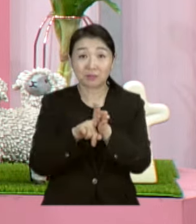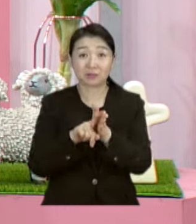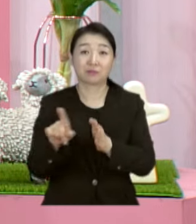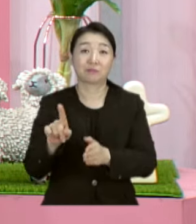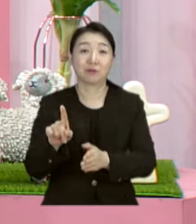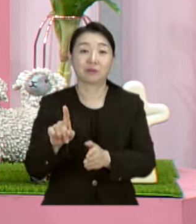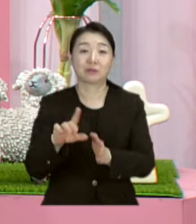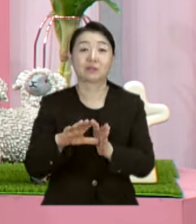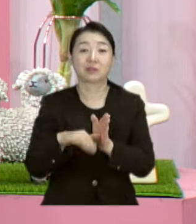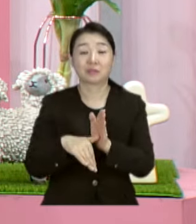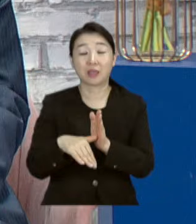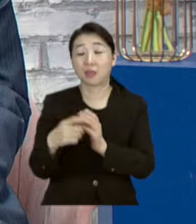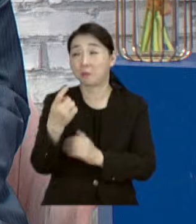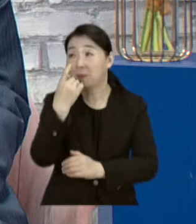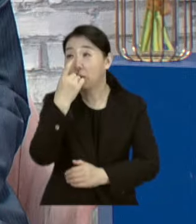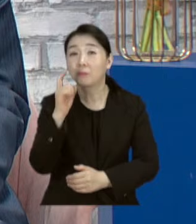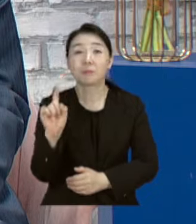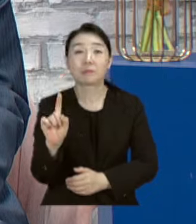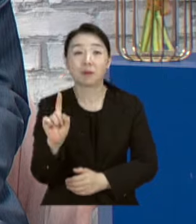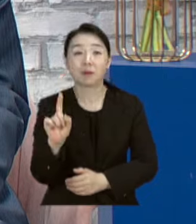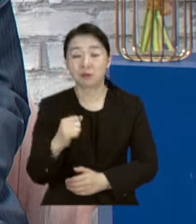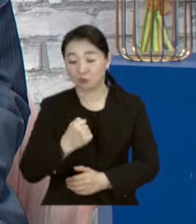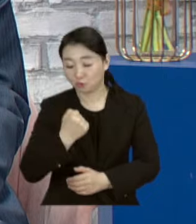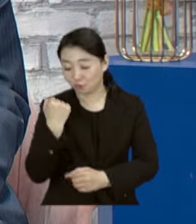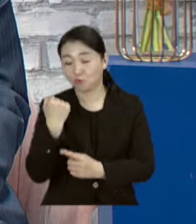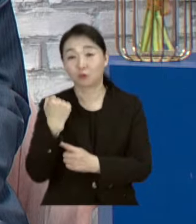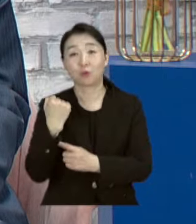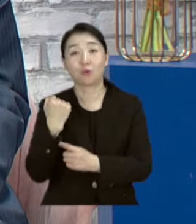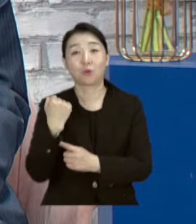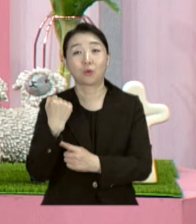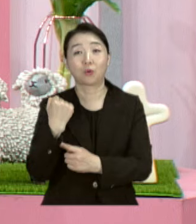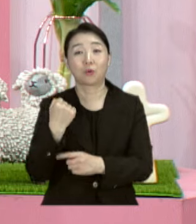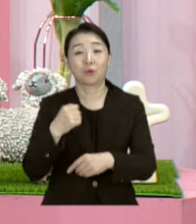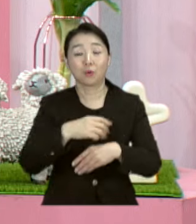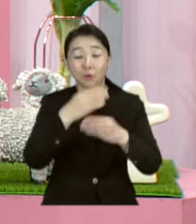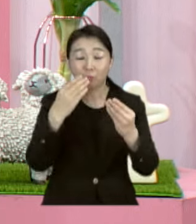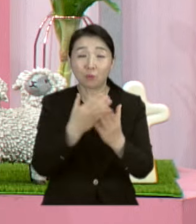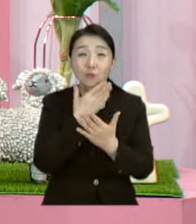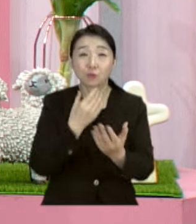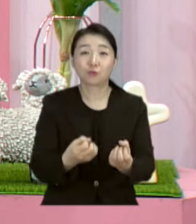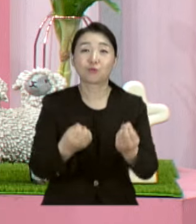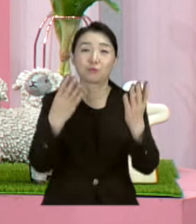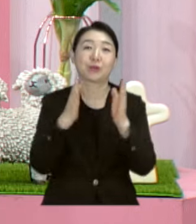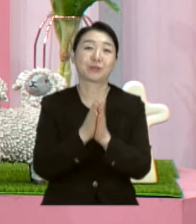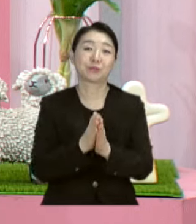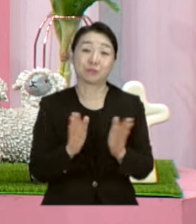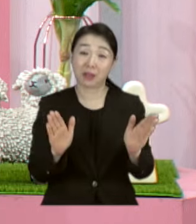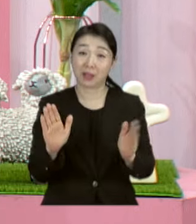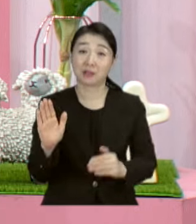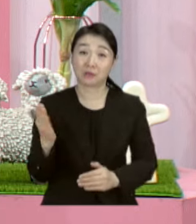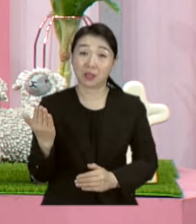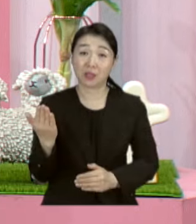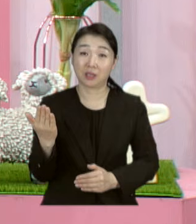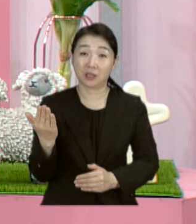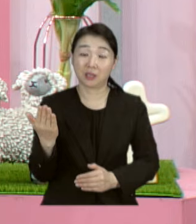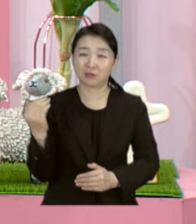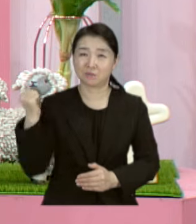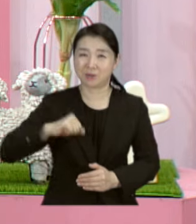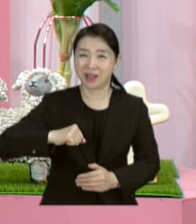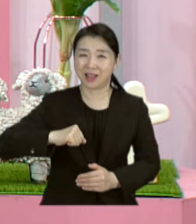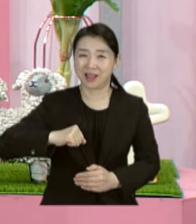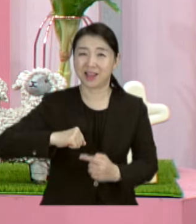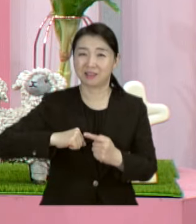네. 서울에서도 역사하셔서 네. 저는 확신을 하는 것이 그때의 교훈이 있어요.